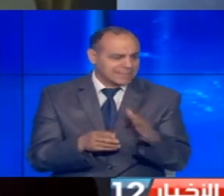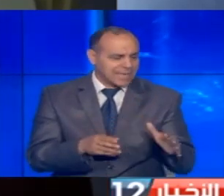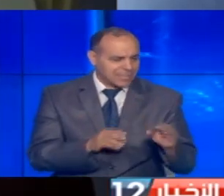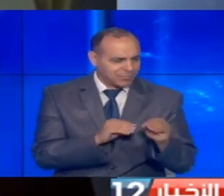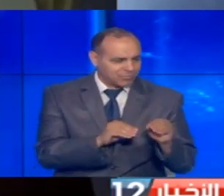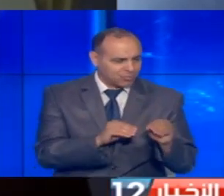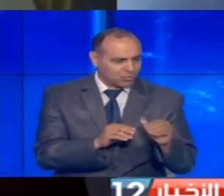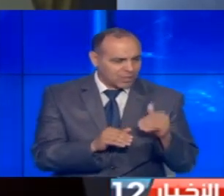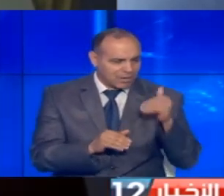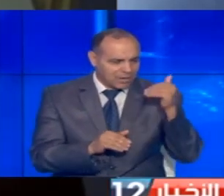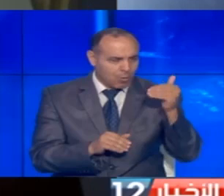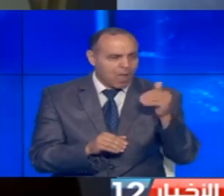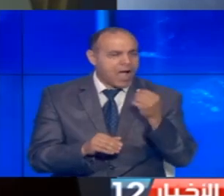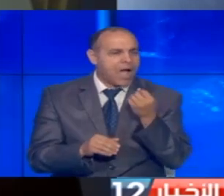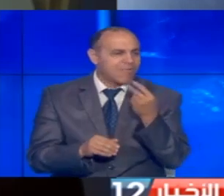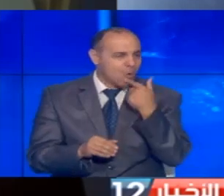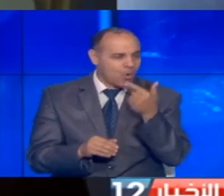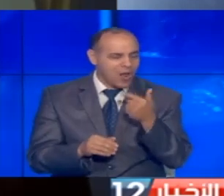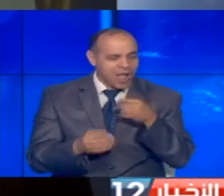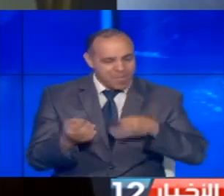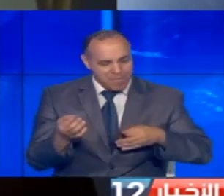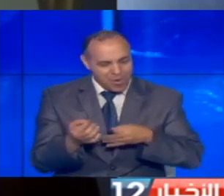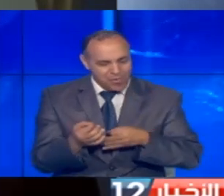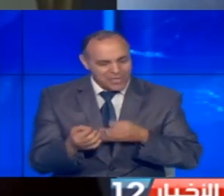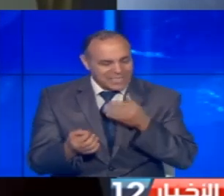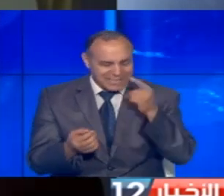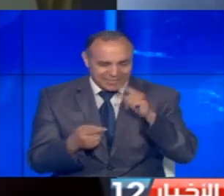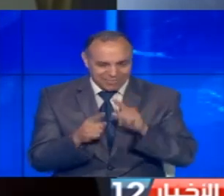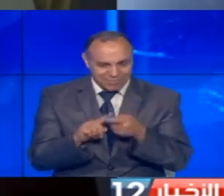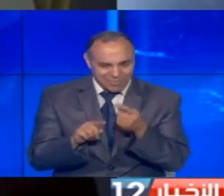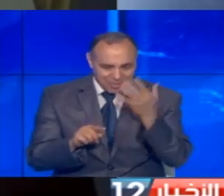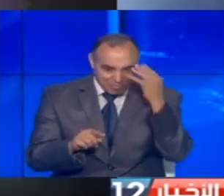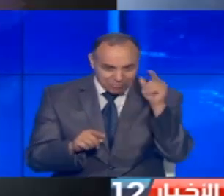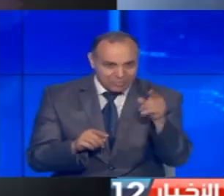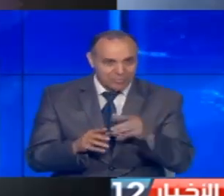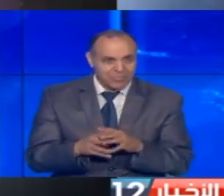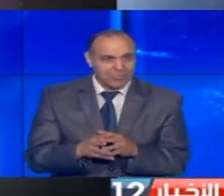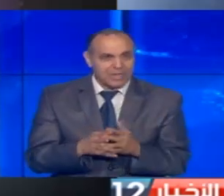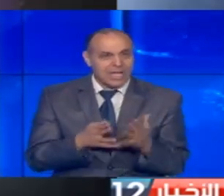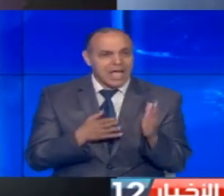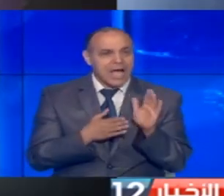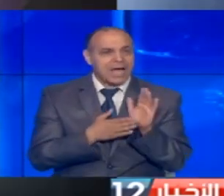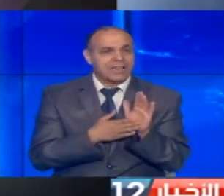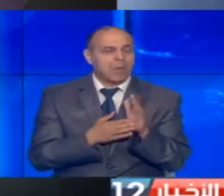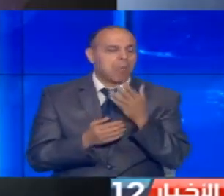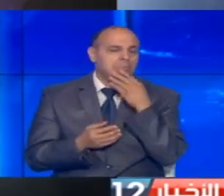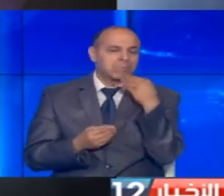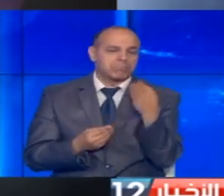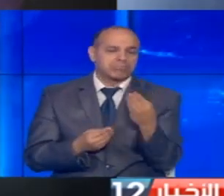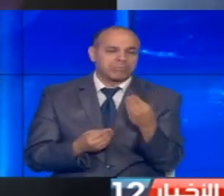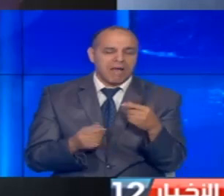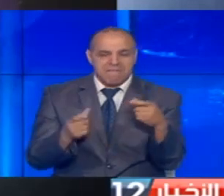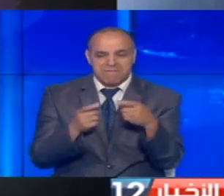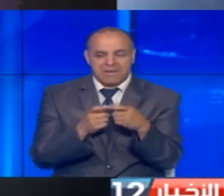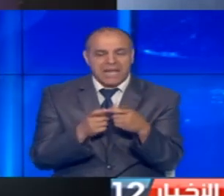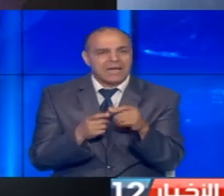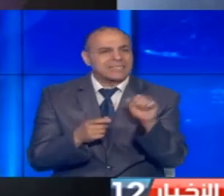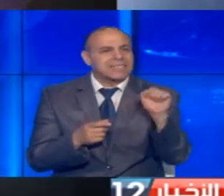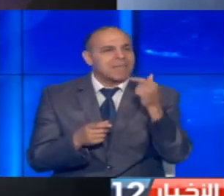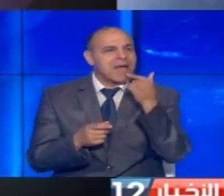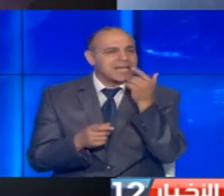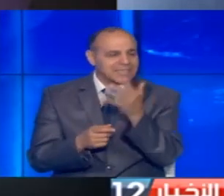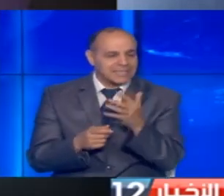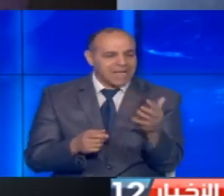نجوم الحفل يؤديوا المالوف بطريقة فيها برشا حرفية وإتقان. عرض نتاع ليلة خارق للعادة، فرقة من سليمان، فرقة